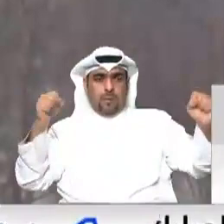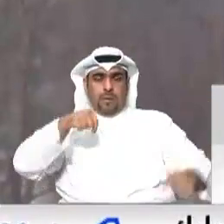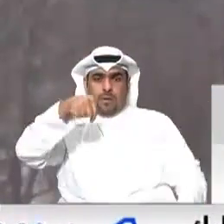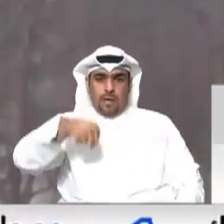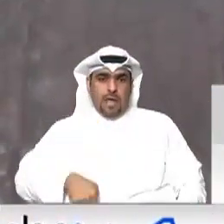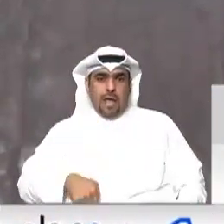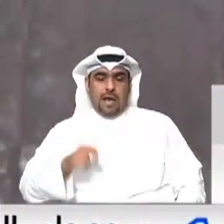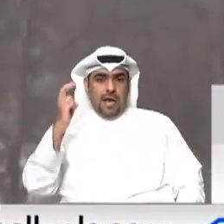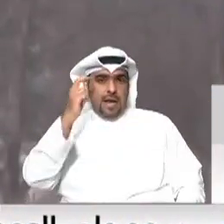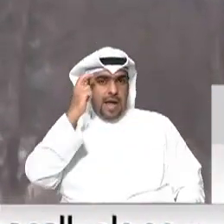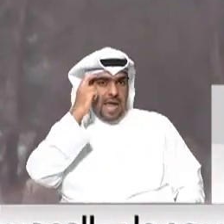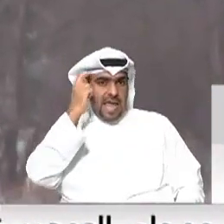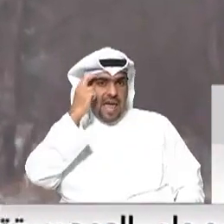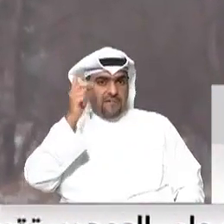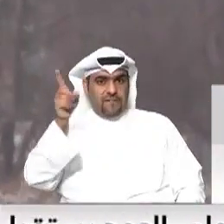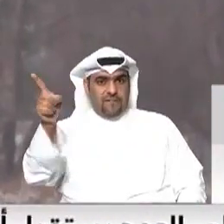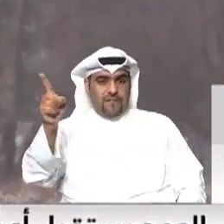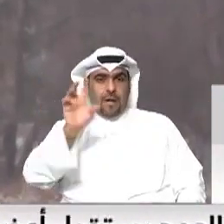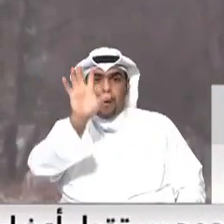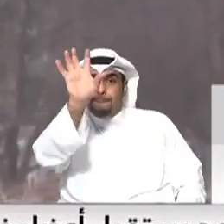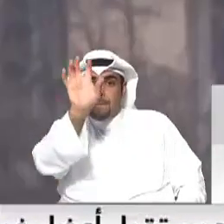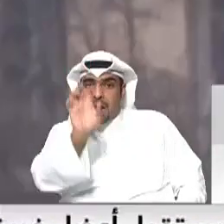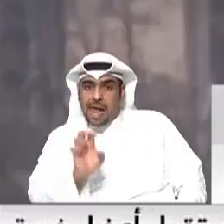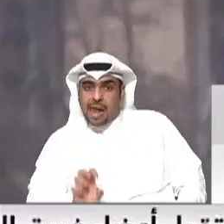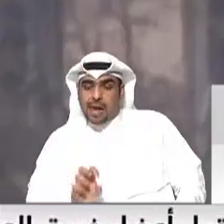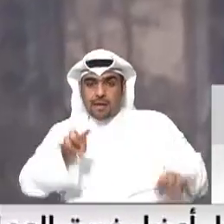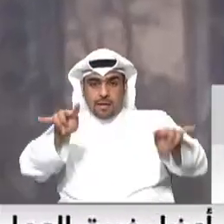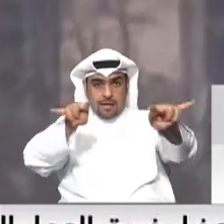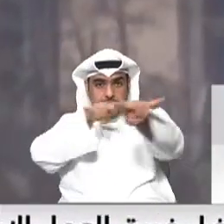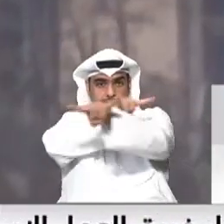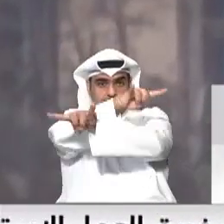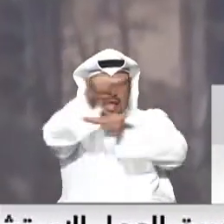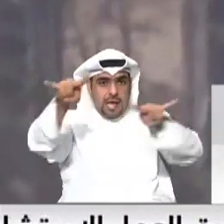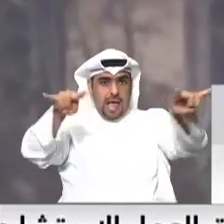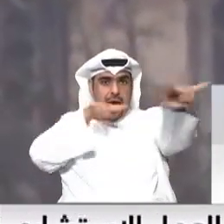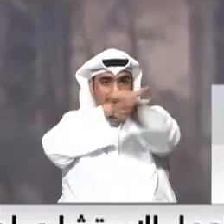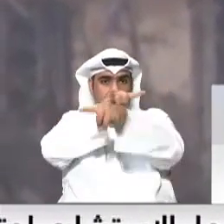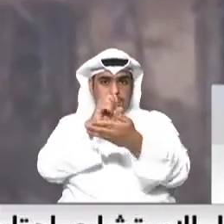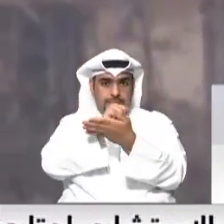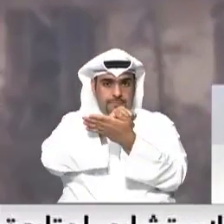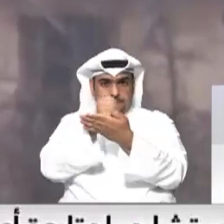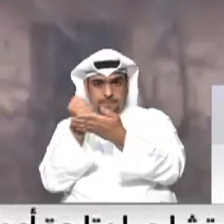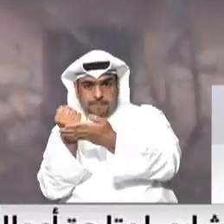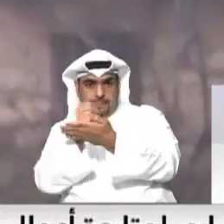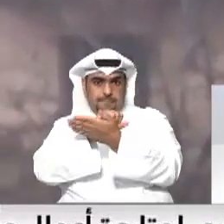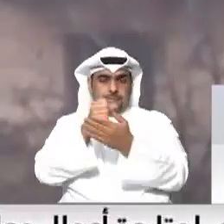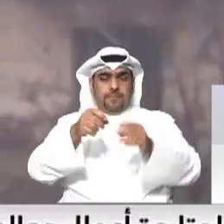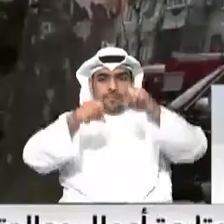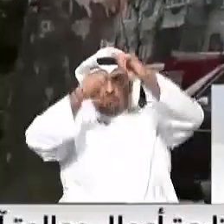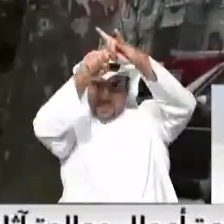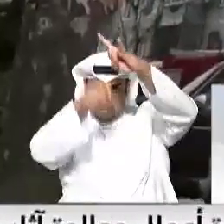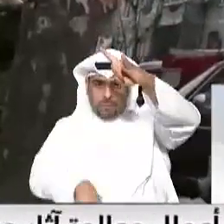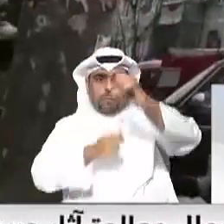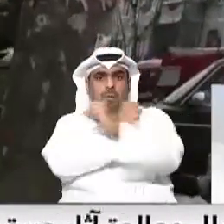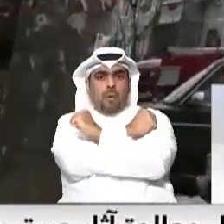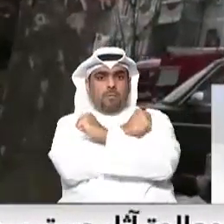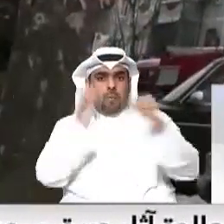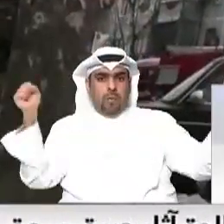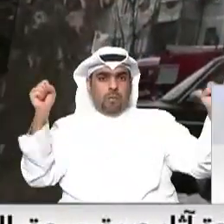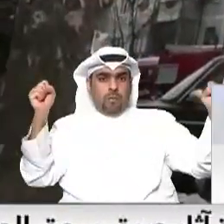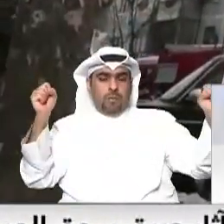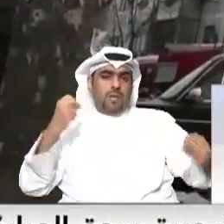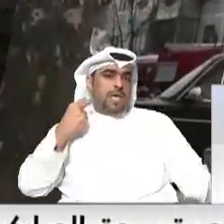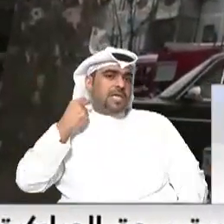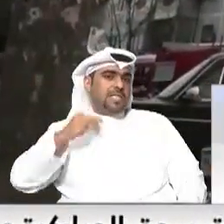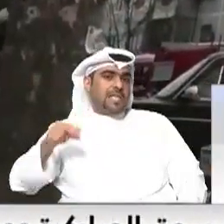الأوكرانية إثر هجمات ليلية بطائرات مسيرة روسية خلفت كذلك 10 المصابين. وفي مدينة